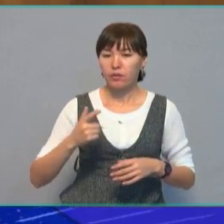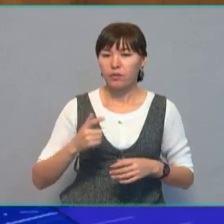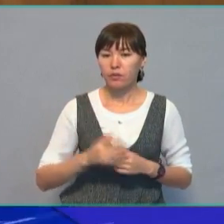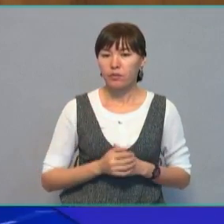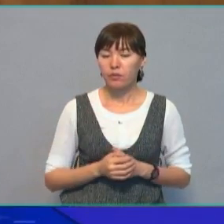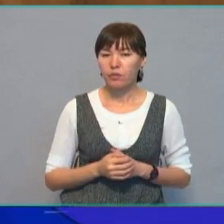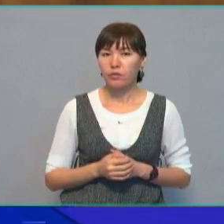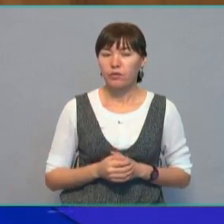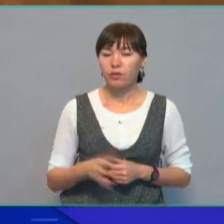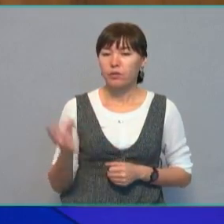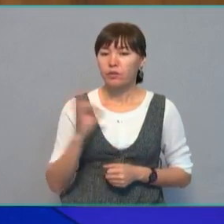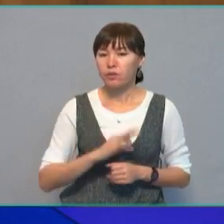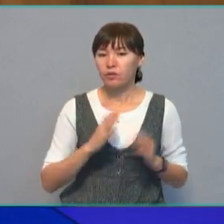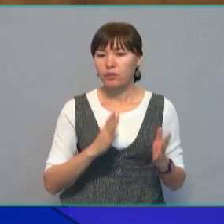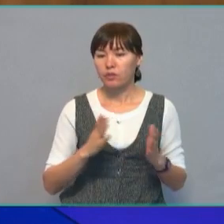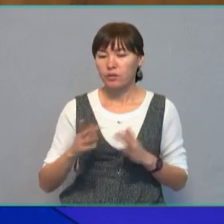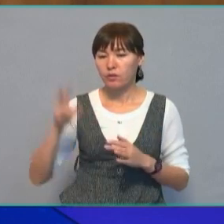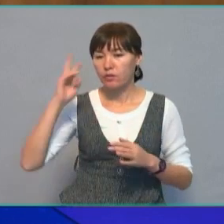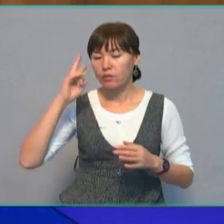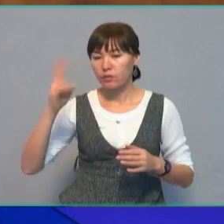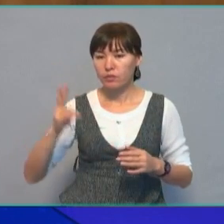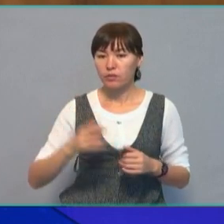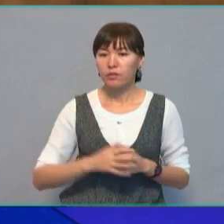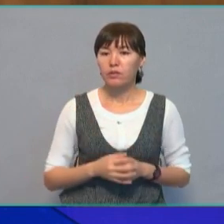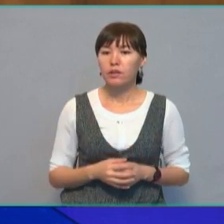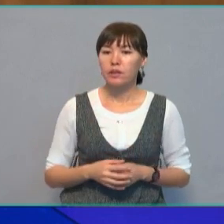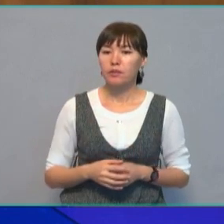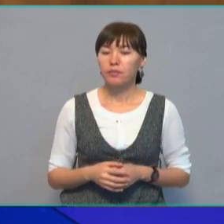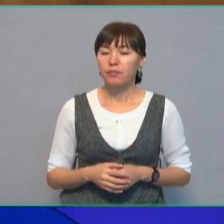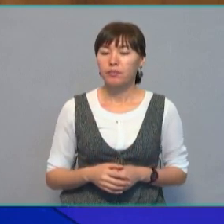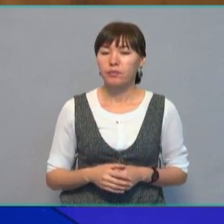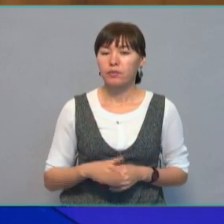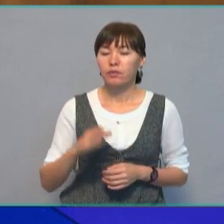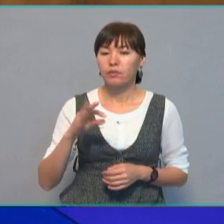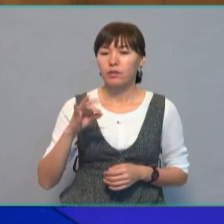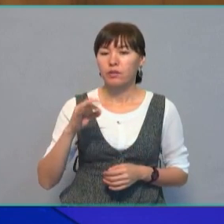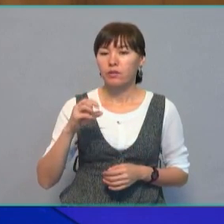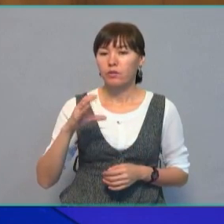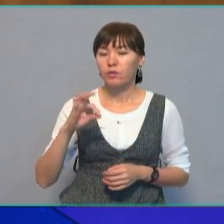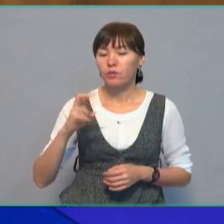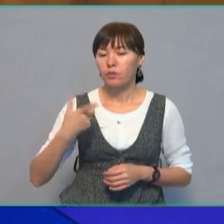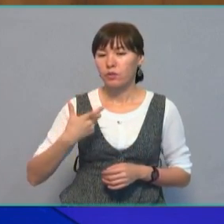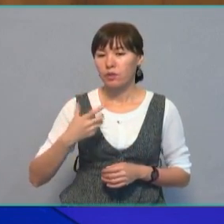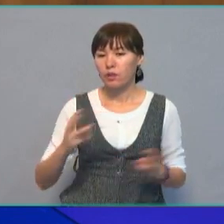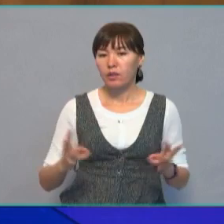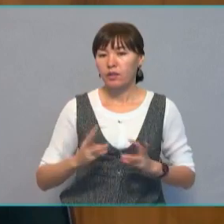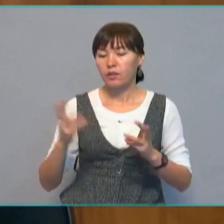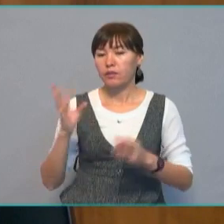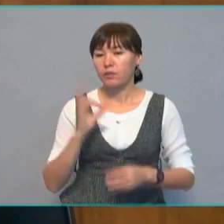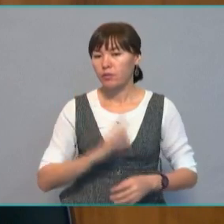газбен қолданылатын жүйені білмей, жаңағы форсунка дейміз ғой, соны қатты отынмен